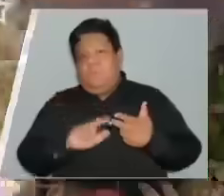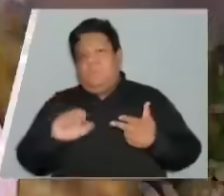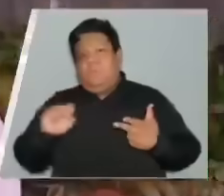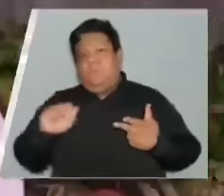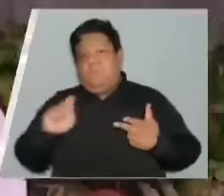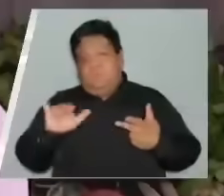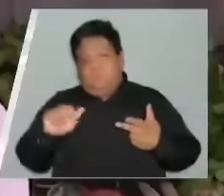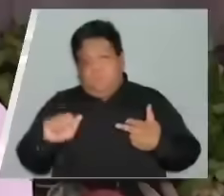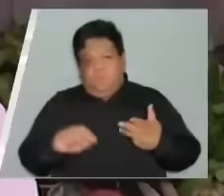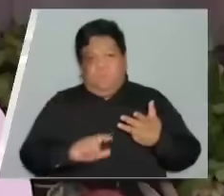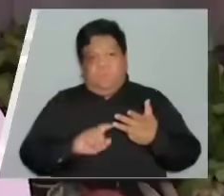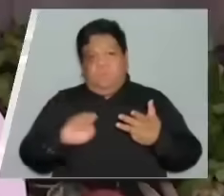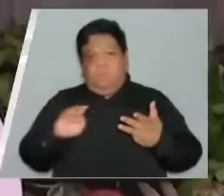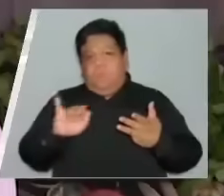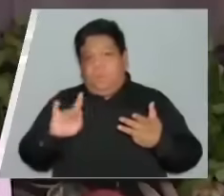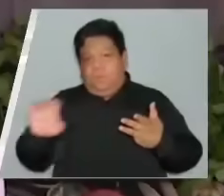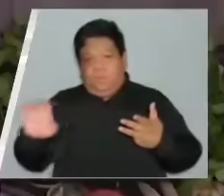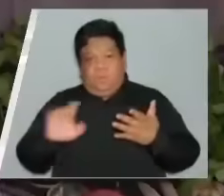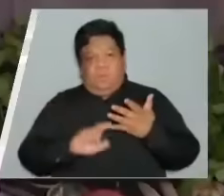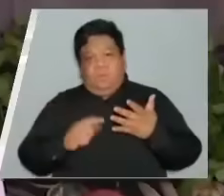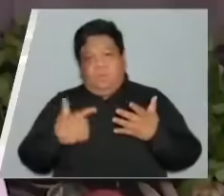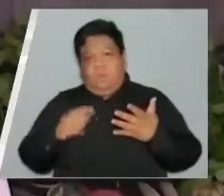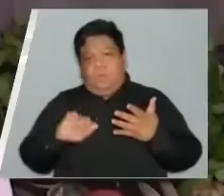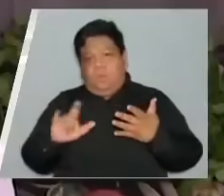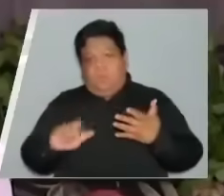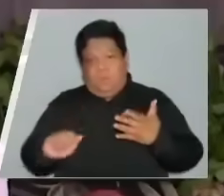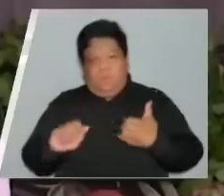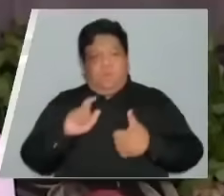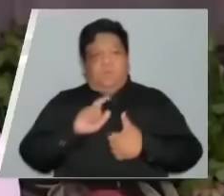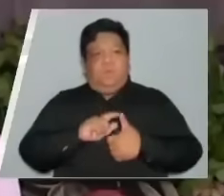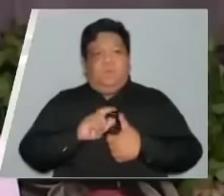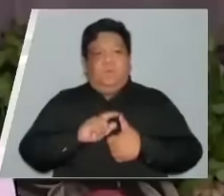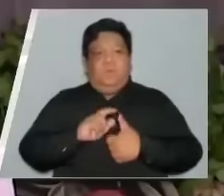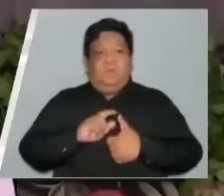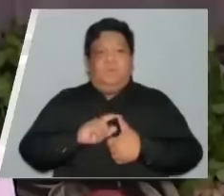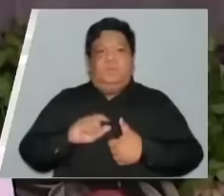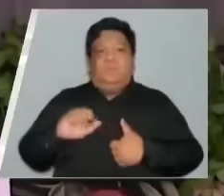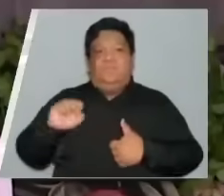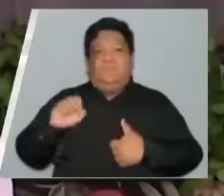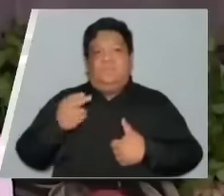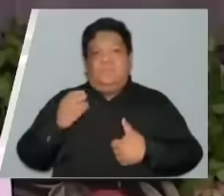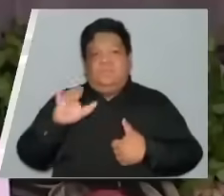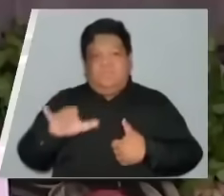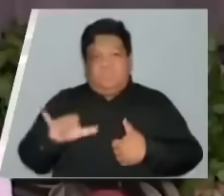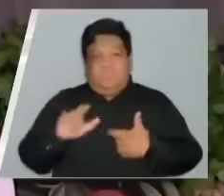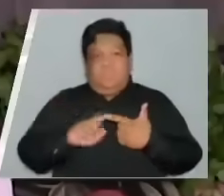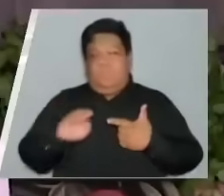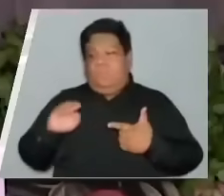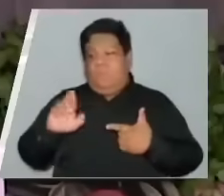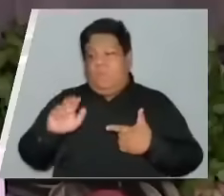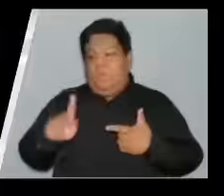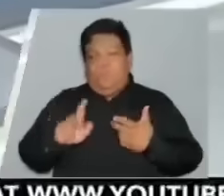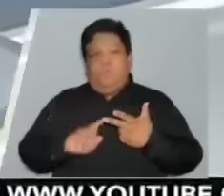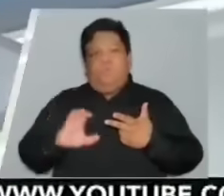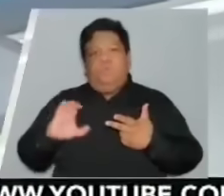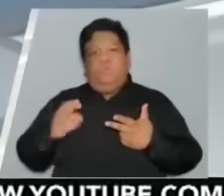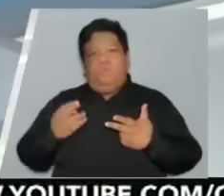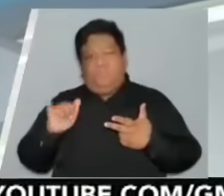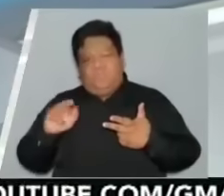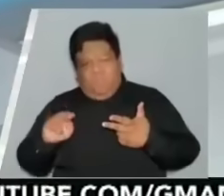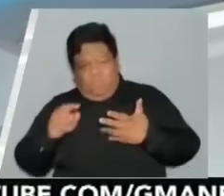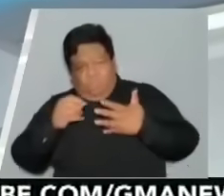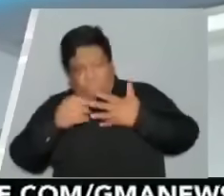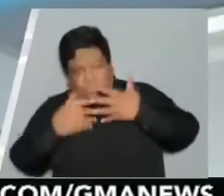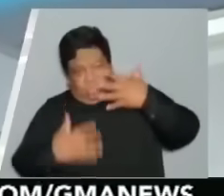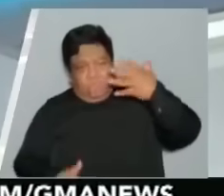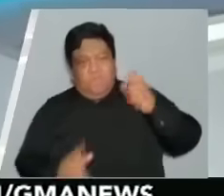Quintos, Glyza De Castro, Chanti ng Lapilus, Mark Bautista, Christian Bautista at marami pang iba. And